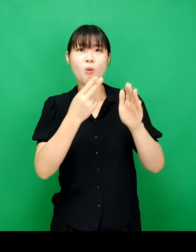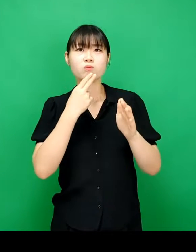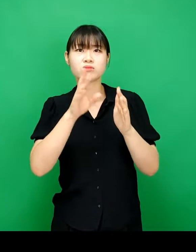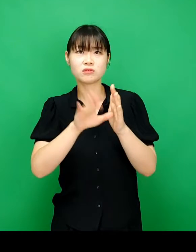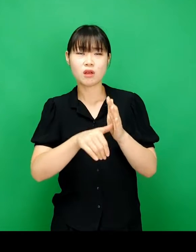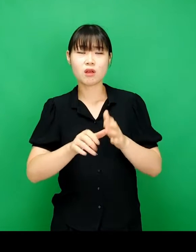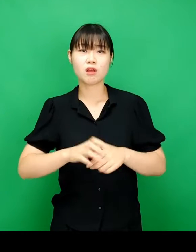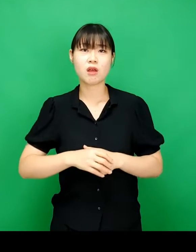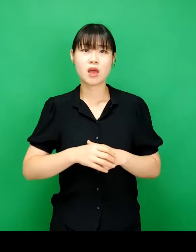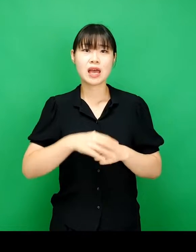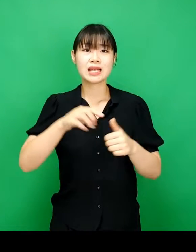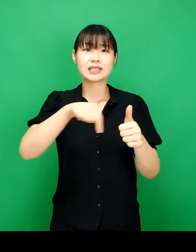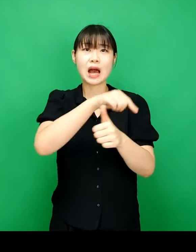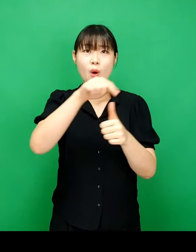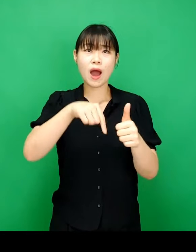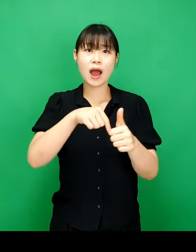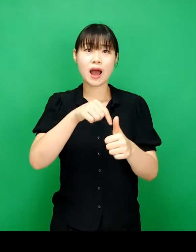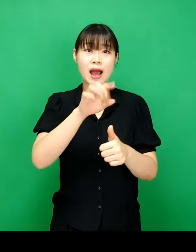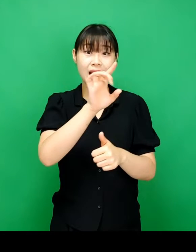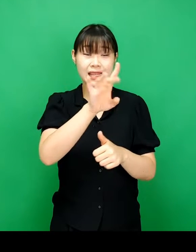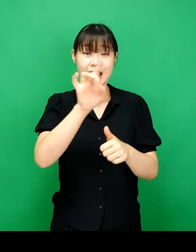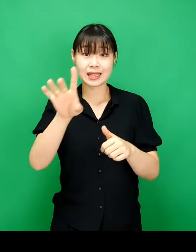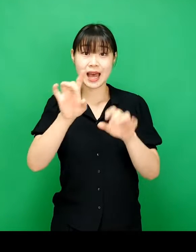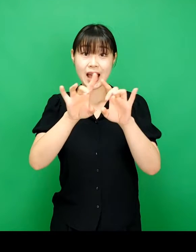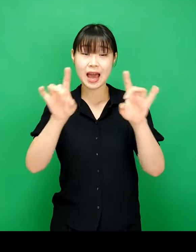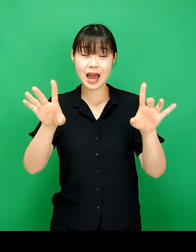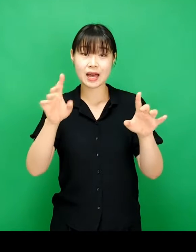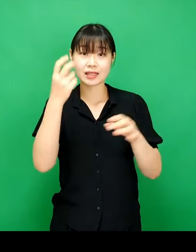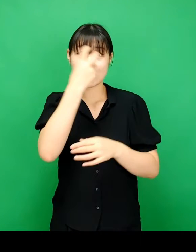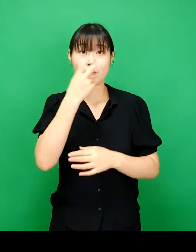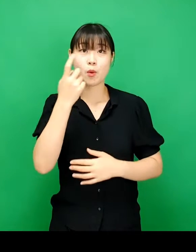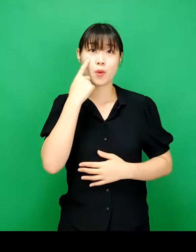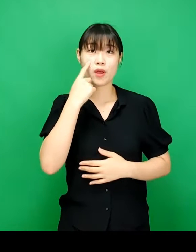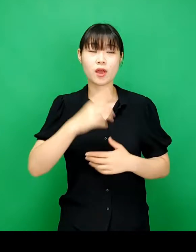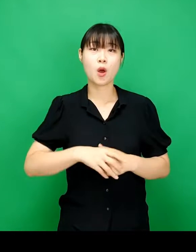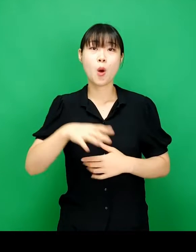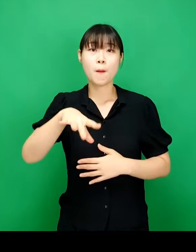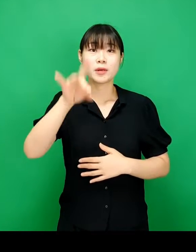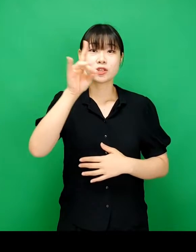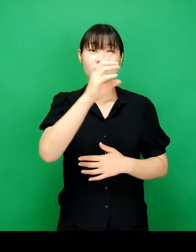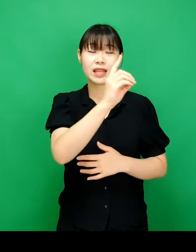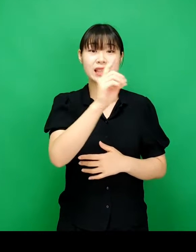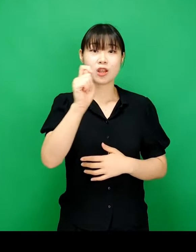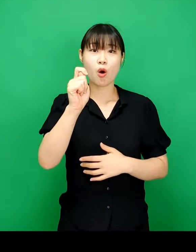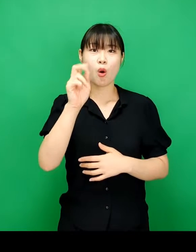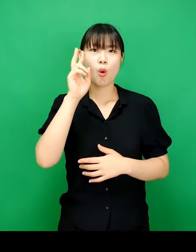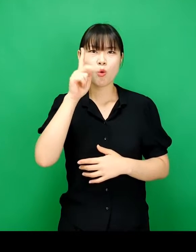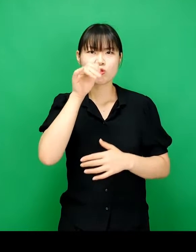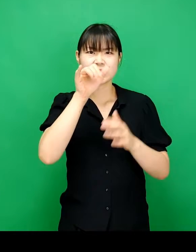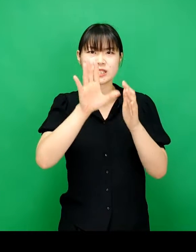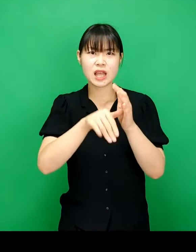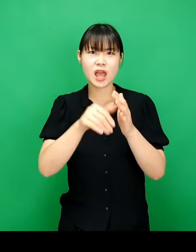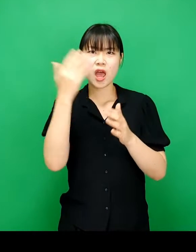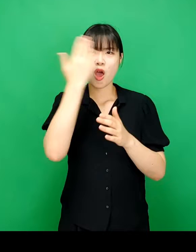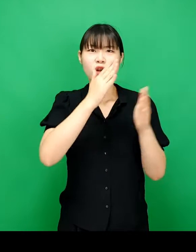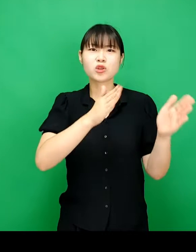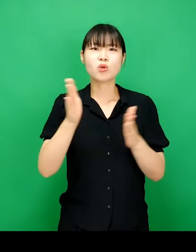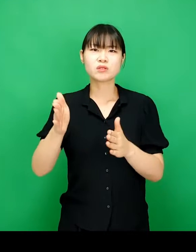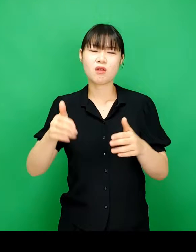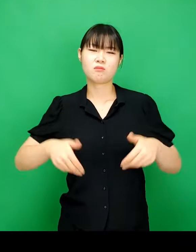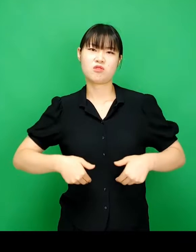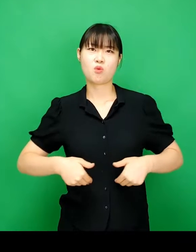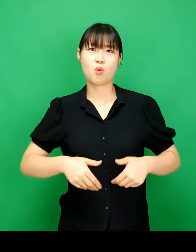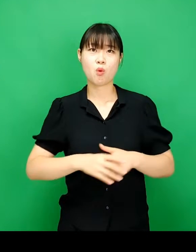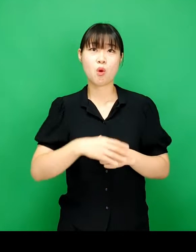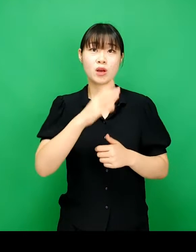관측 단위에 키가 없을 때, 상황을 하나씩 살펴보겠습니다. 먼저 데이터에 오류가 있을 때